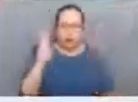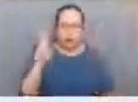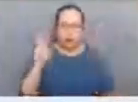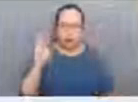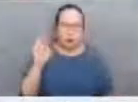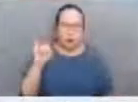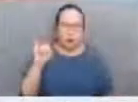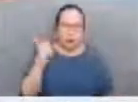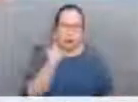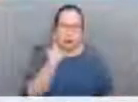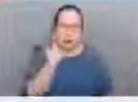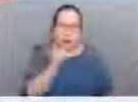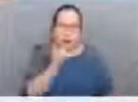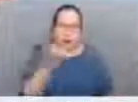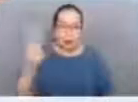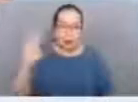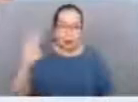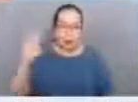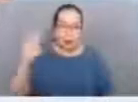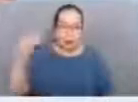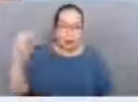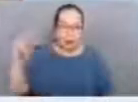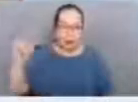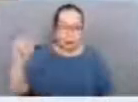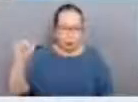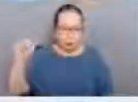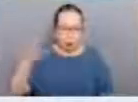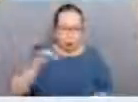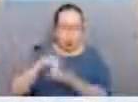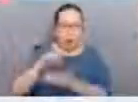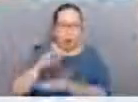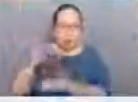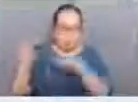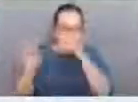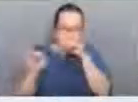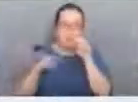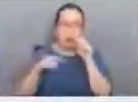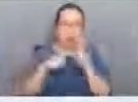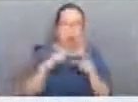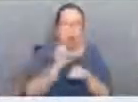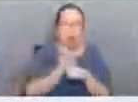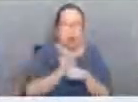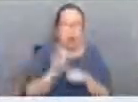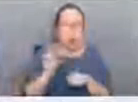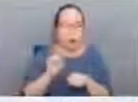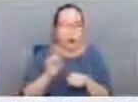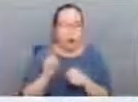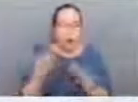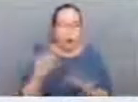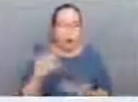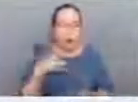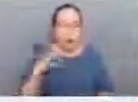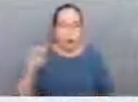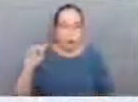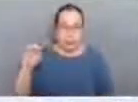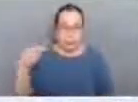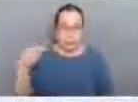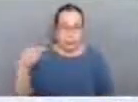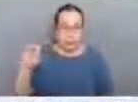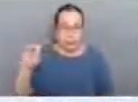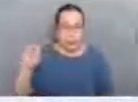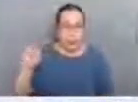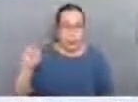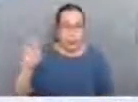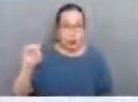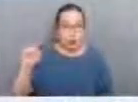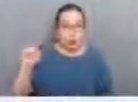po. Ang sea-based industry po natin, yung mga tinatawag po nating seafarers, unti-unti na po nag-normalize yung ating deployment. Gawa po